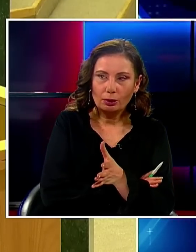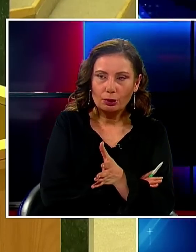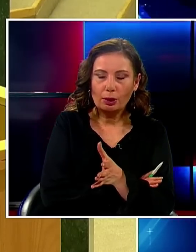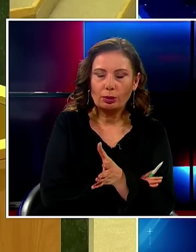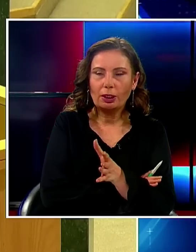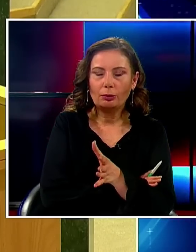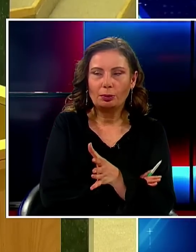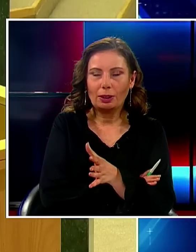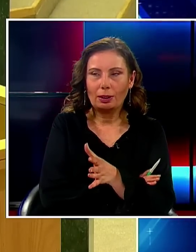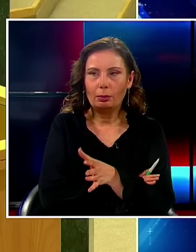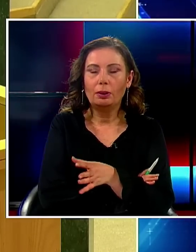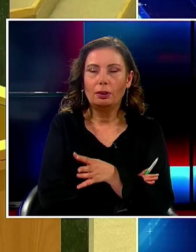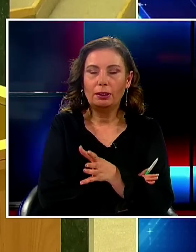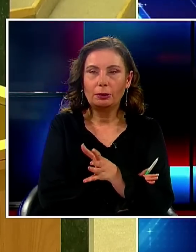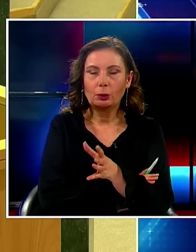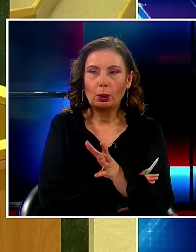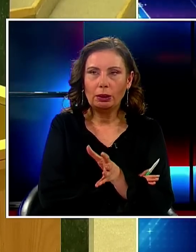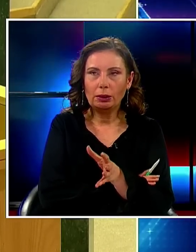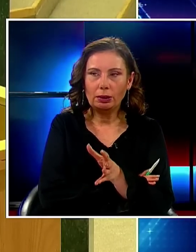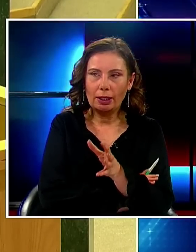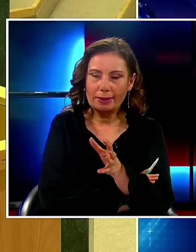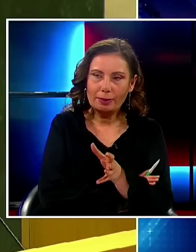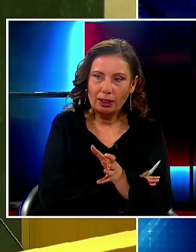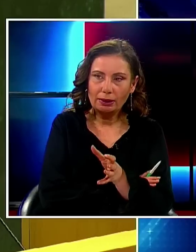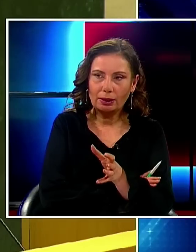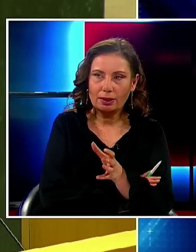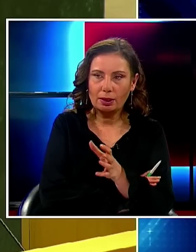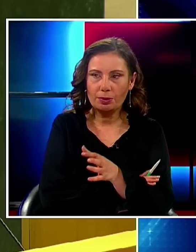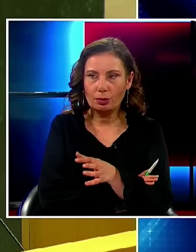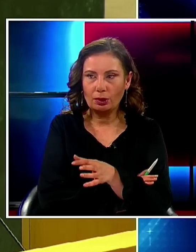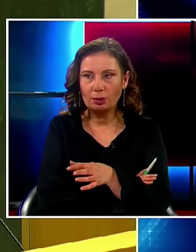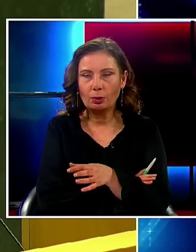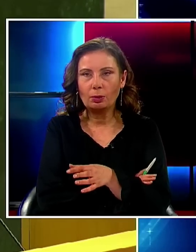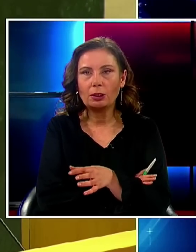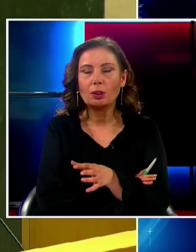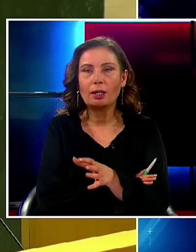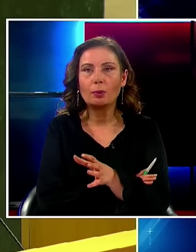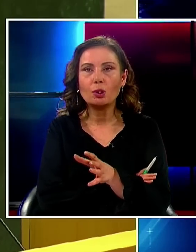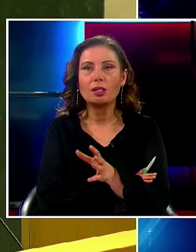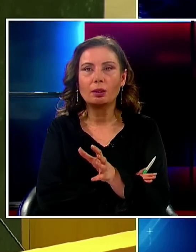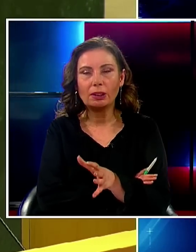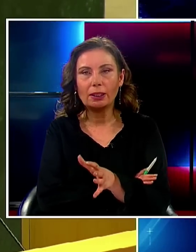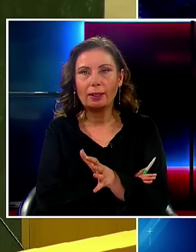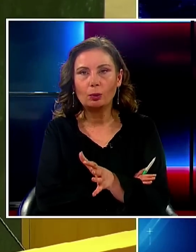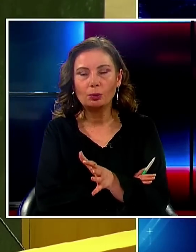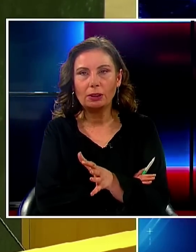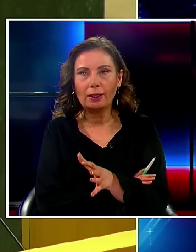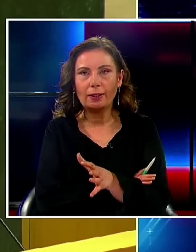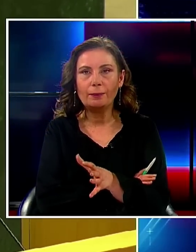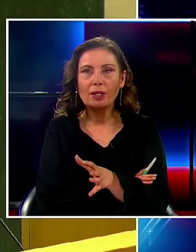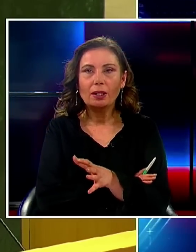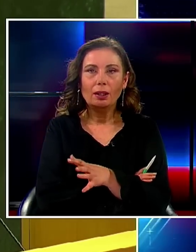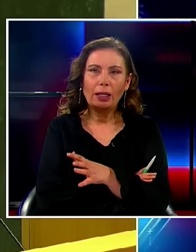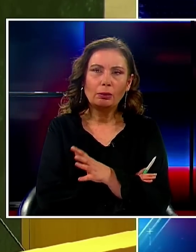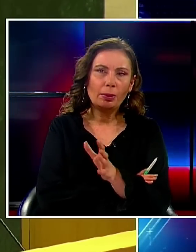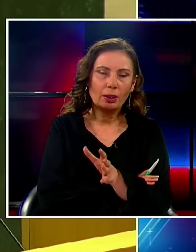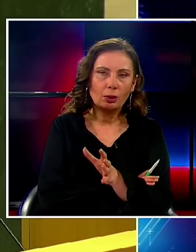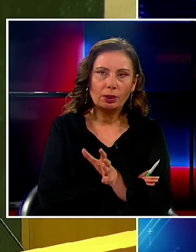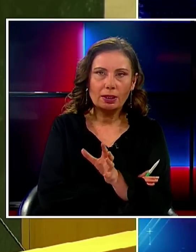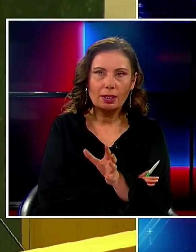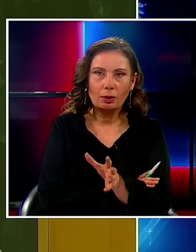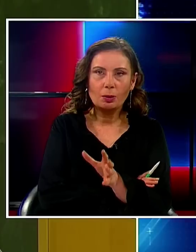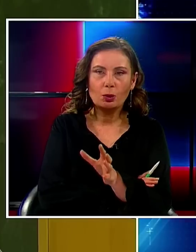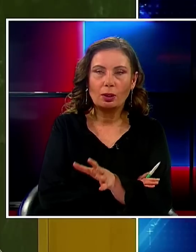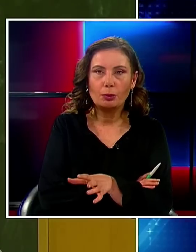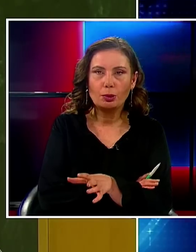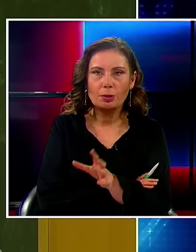სხვა პოლიტიკოსს არ კითხავდი, მაგრამ აი თქვენი აზრი მაინტერესებს თქვენი დიპლომატიური გამოცდილებიდან გამომდინარე.